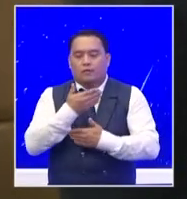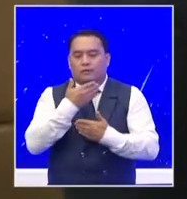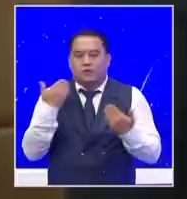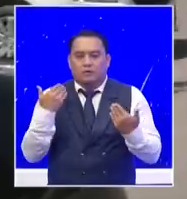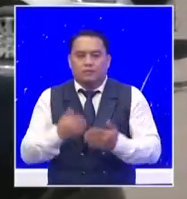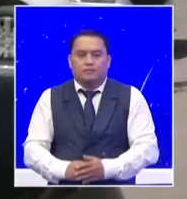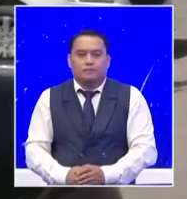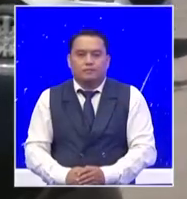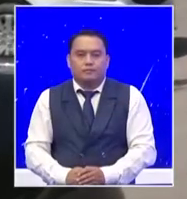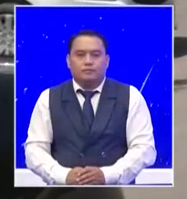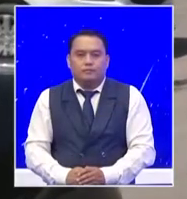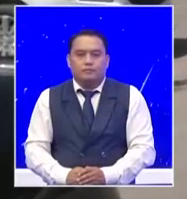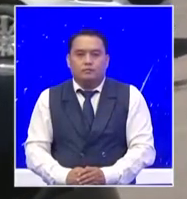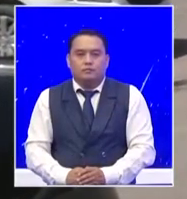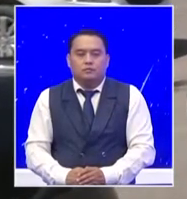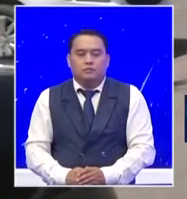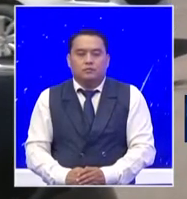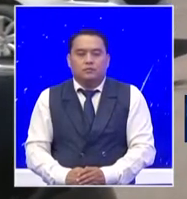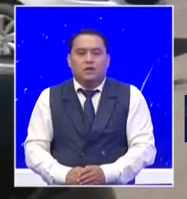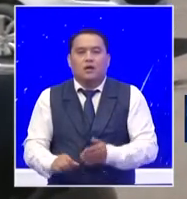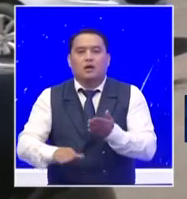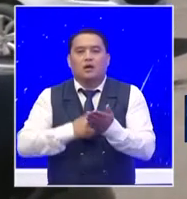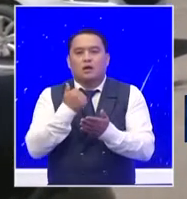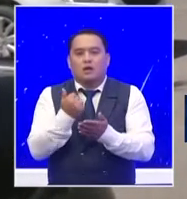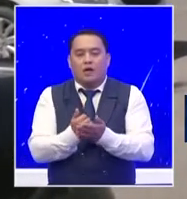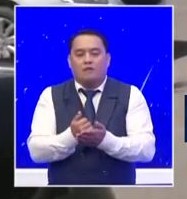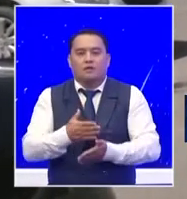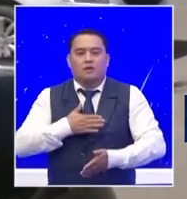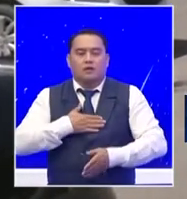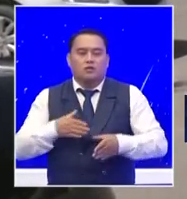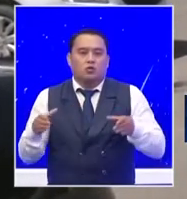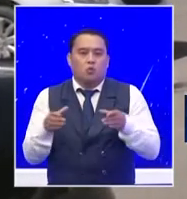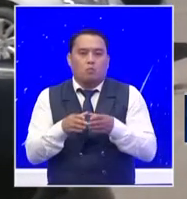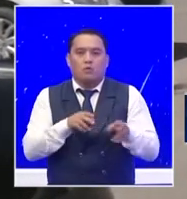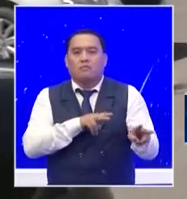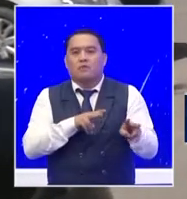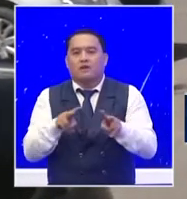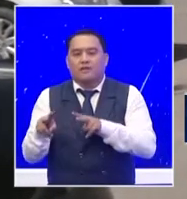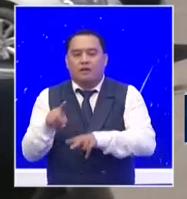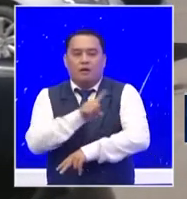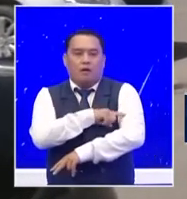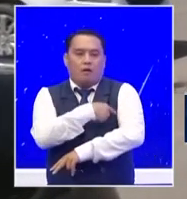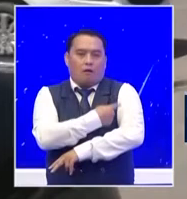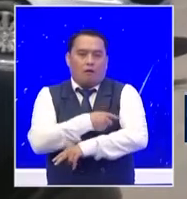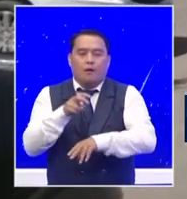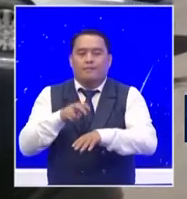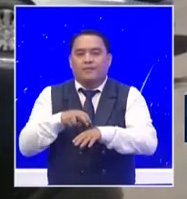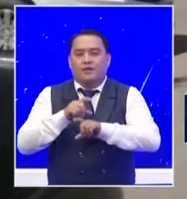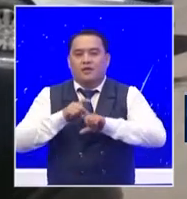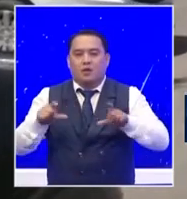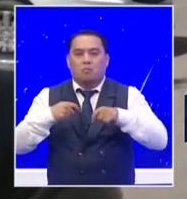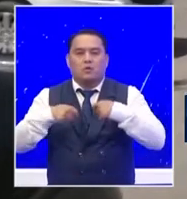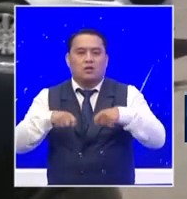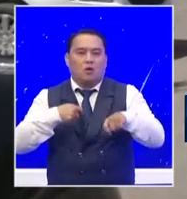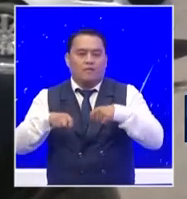сходит на нет. Основное наше направление – это мониторинг аптек на имеющий дефицит,